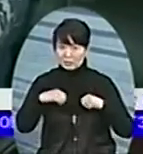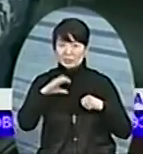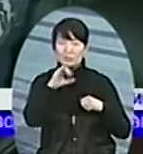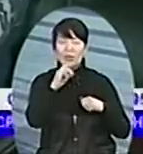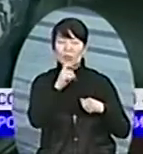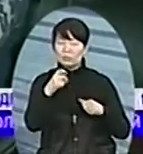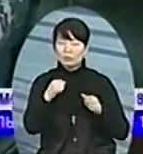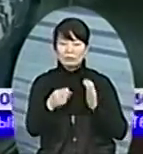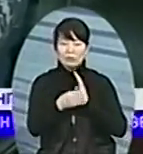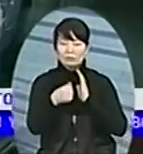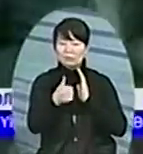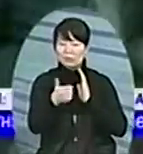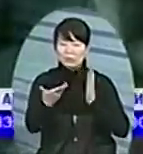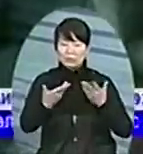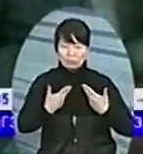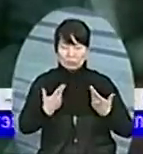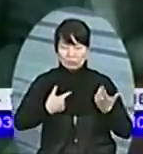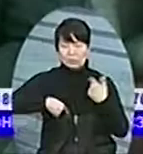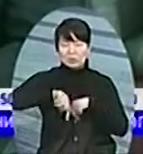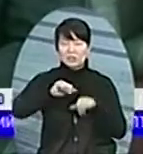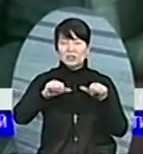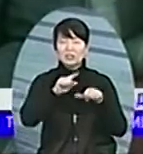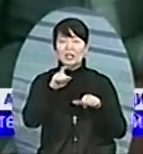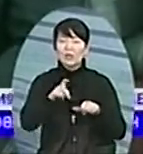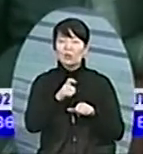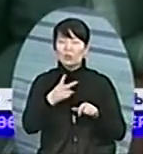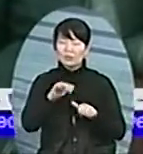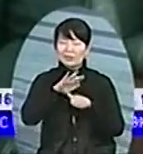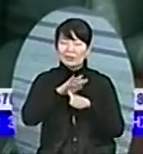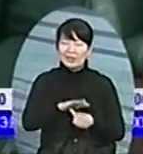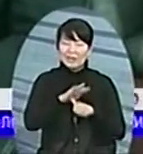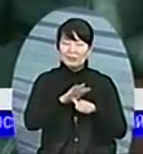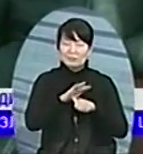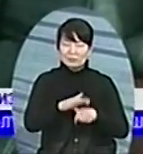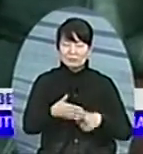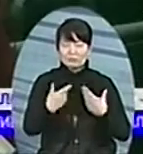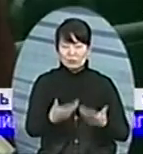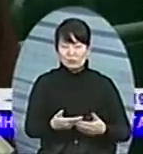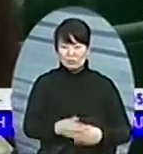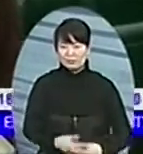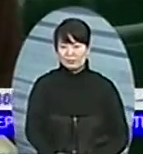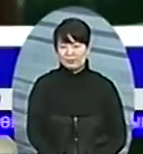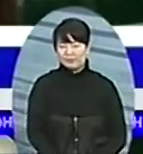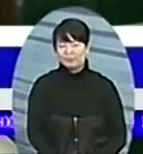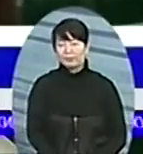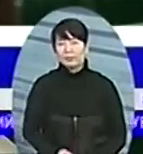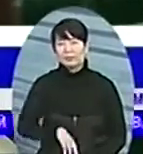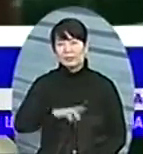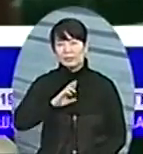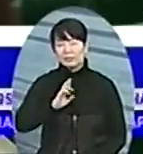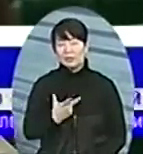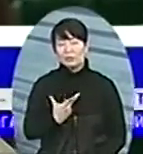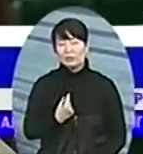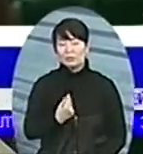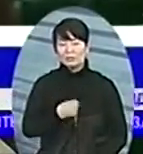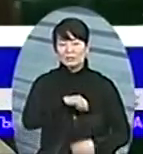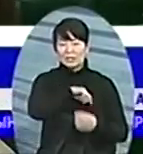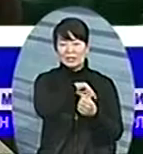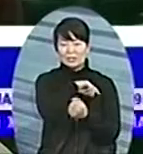олохгүйгээр иргэдэд зээлийн хүүгийн дарамт амсахад хүргэдэг гэлээ. Яг үнэндээ бол энэ бол